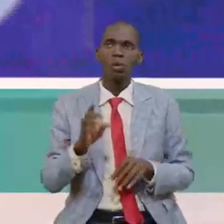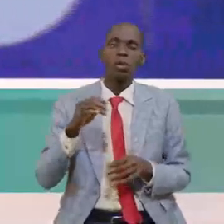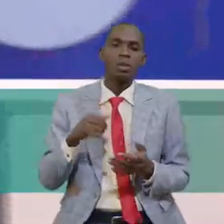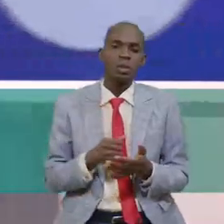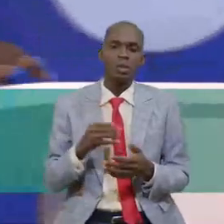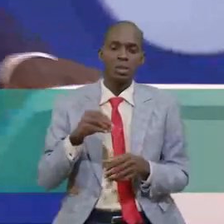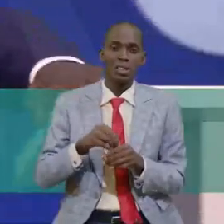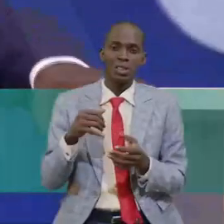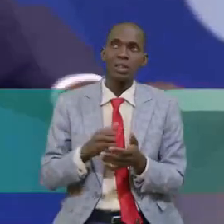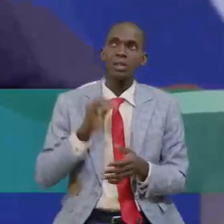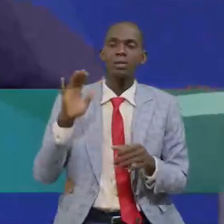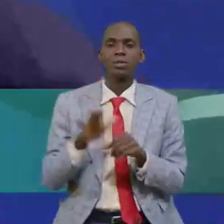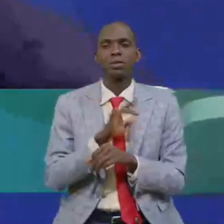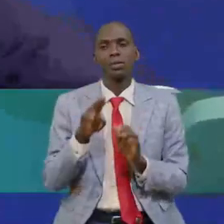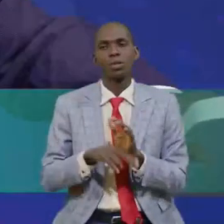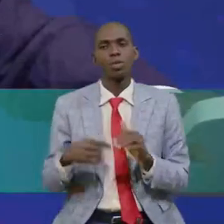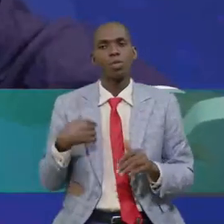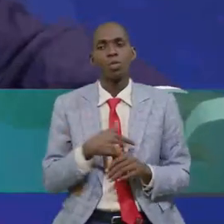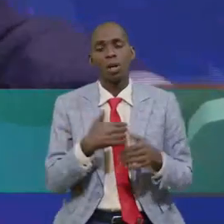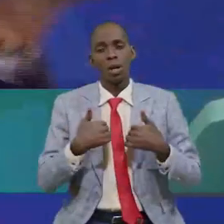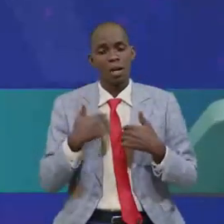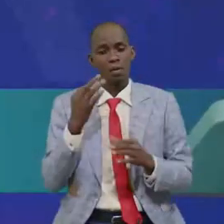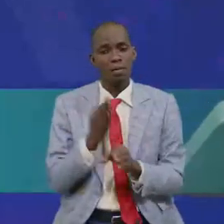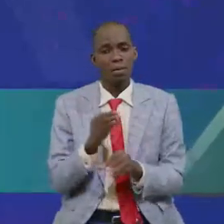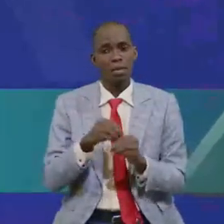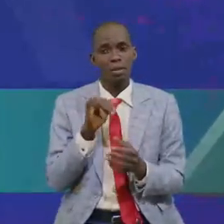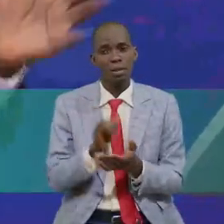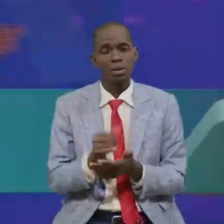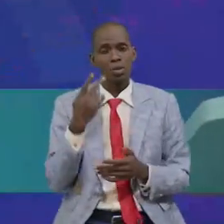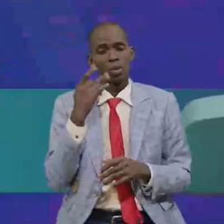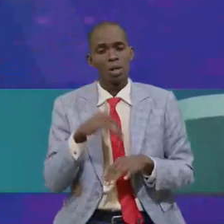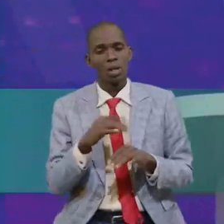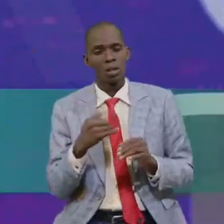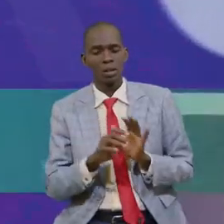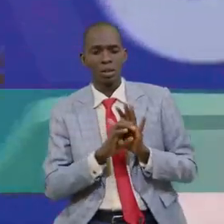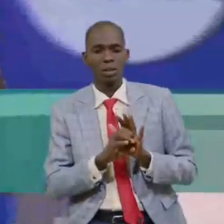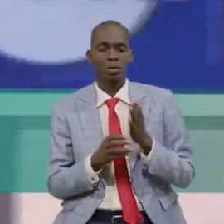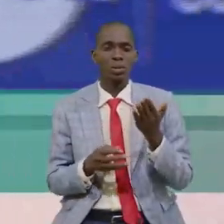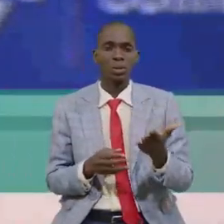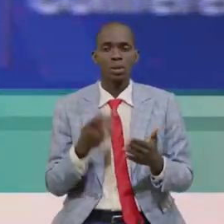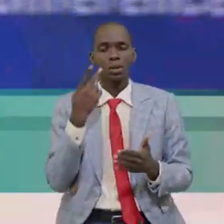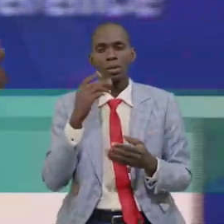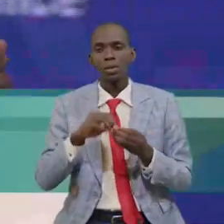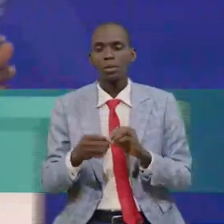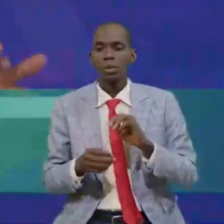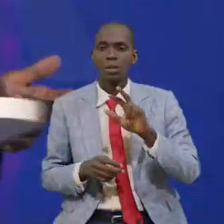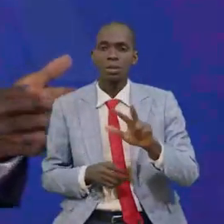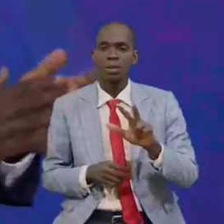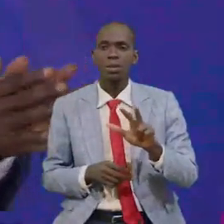plénitude. Nous avons la foi en cela et nous considérons le modèle, nous voyons la proclamation. Troisième point,